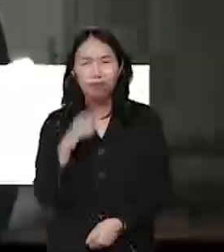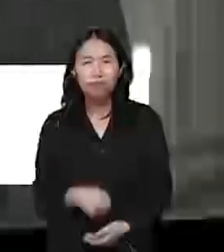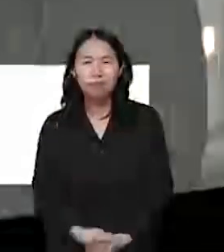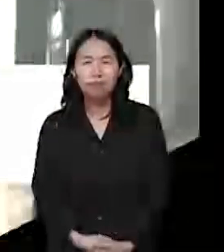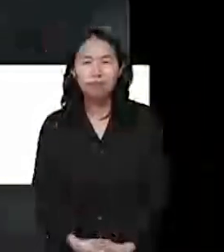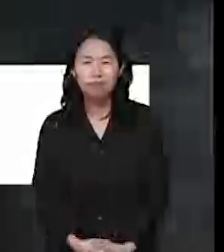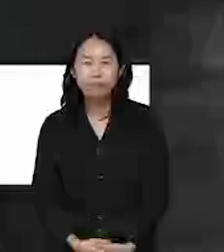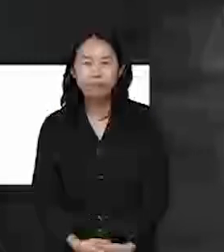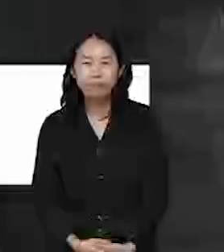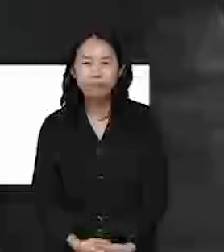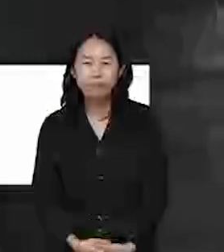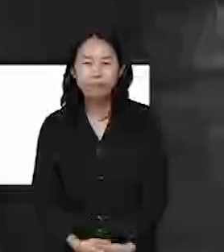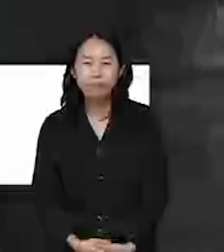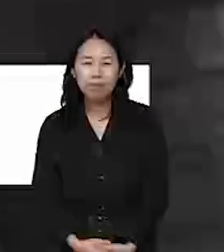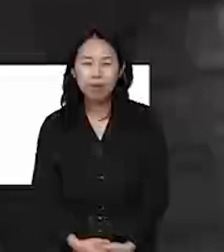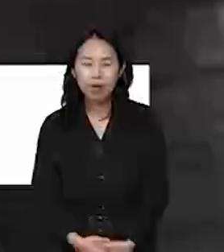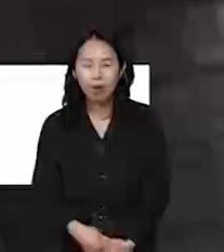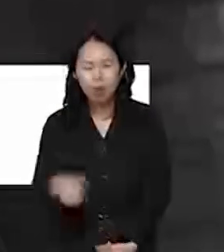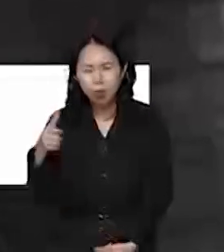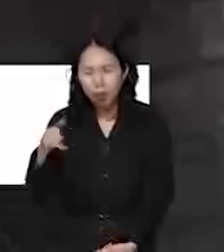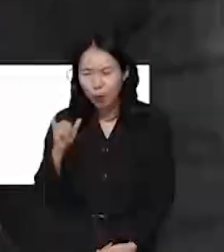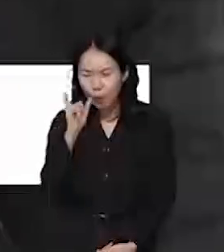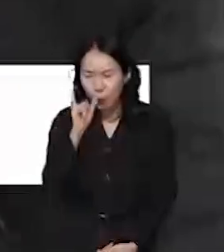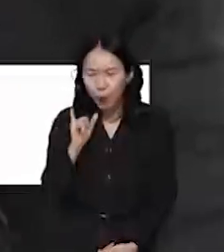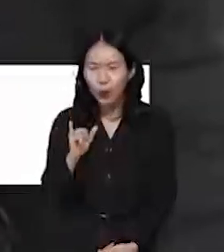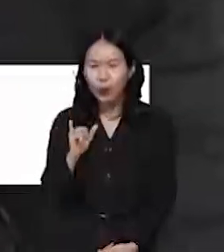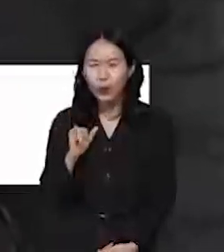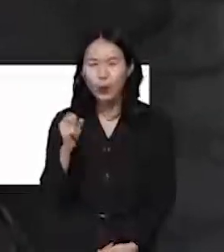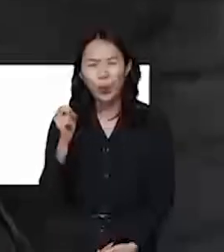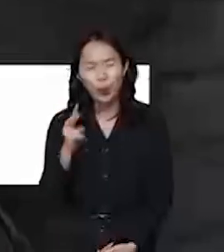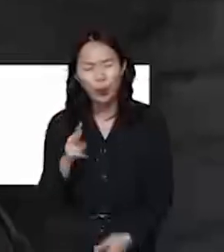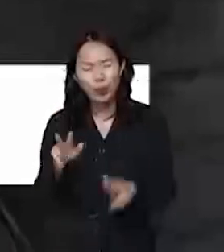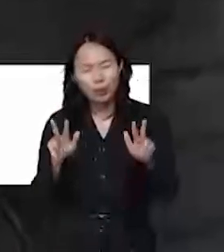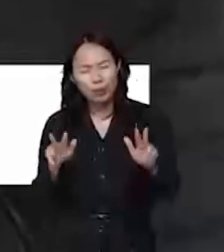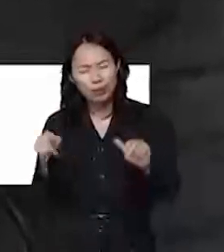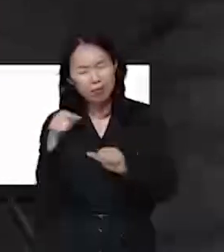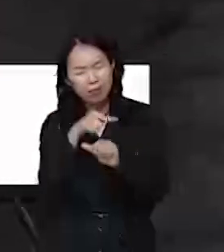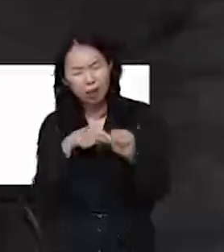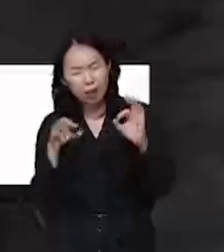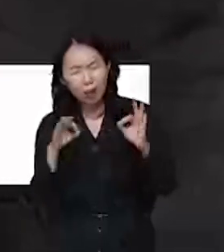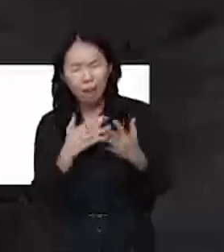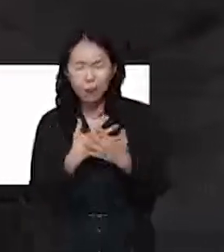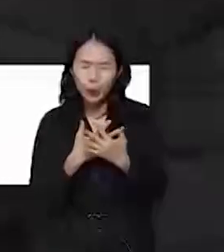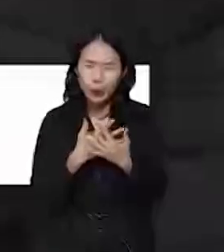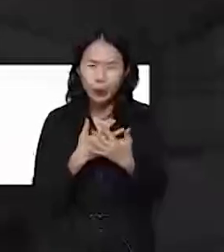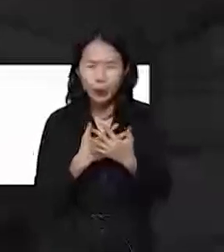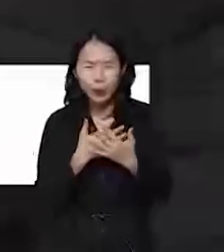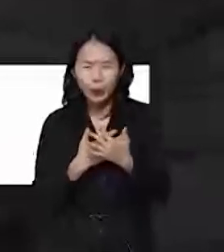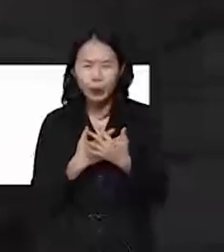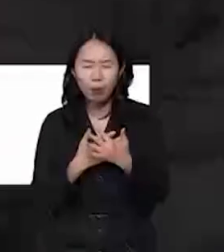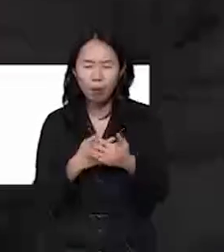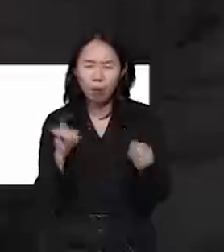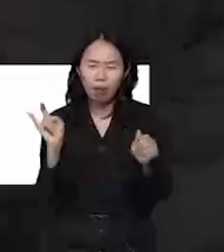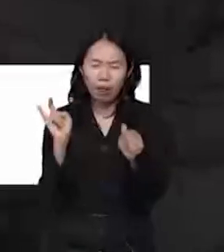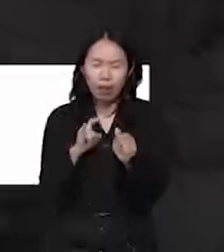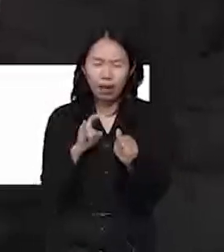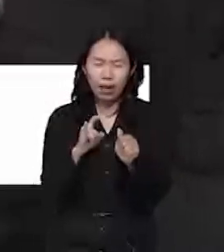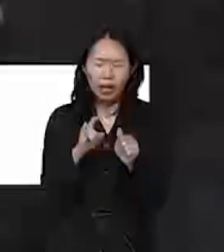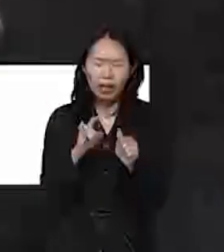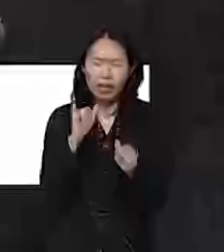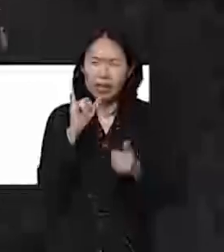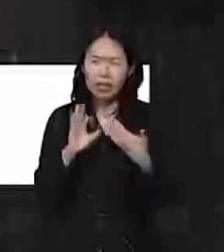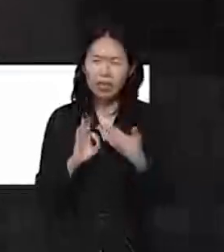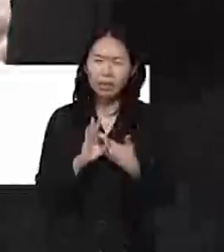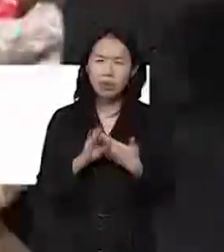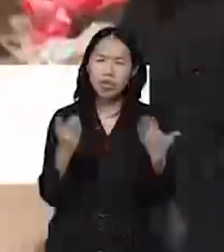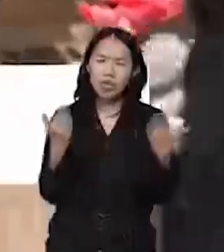생각하고 있습니다. 네, 아기도 있고 그리고 아직은 좀 불안하기도 하고 그냥 한번 걸리면